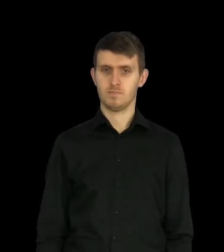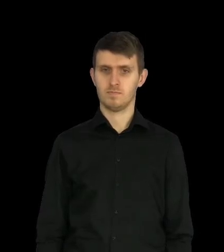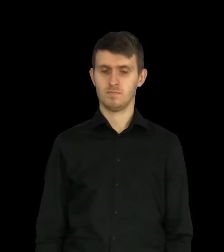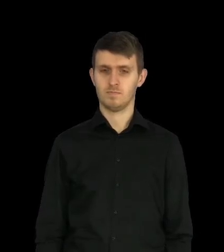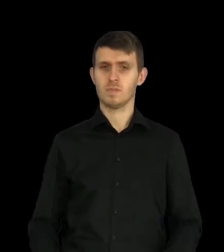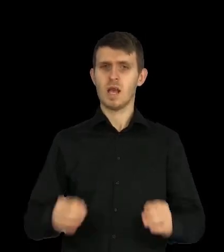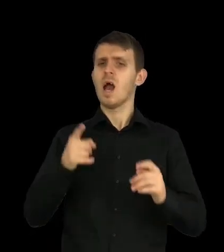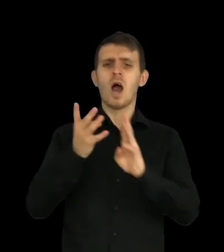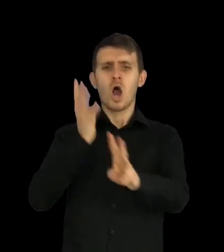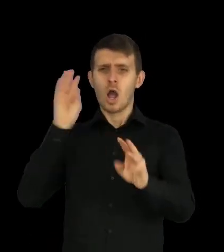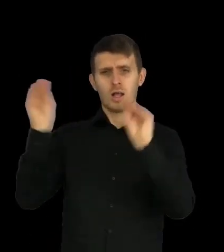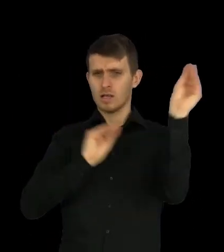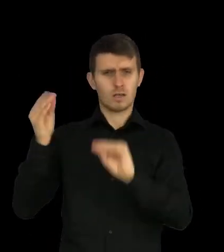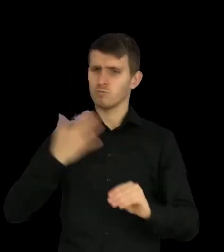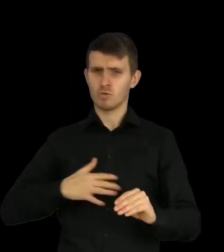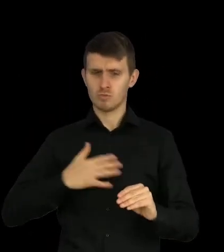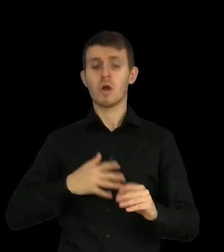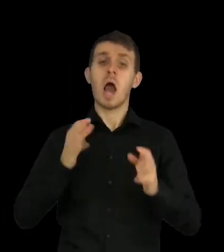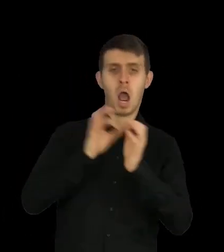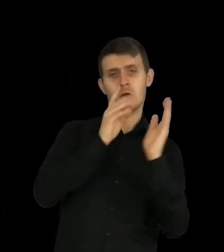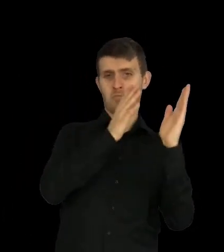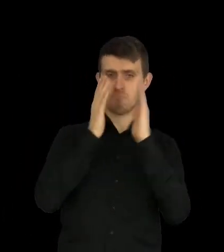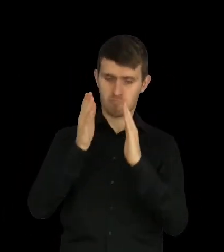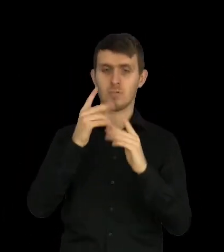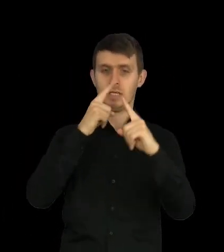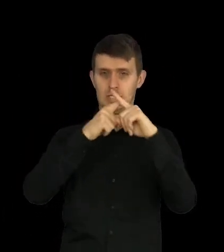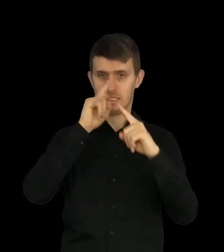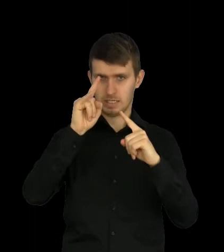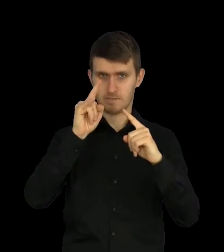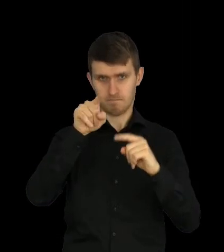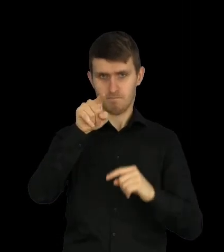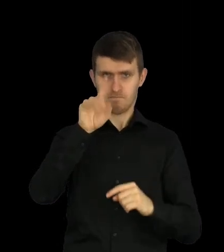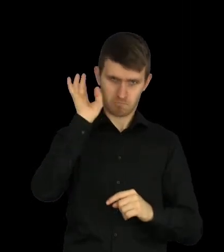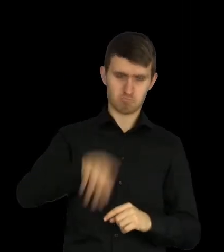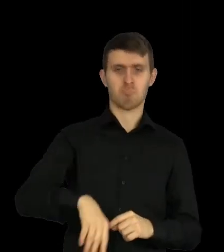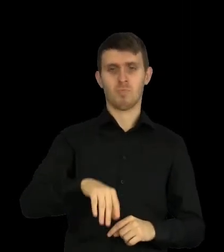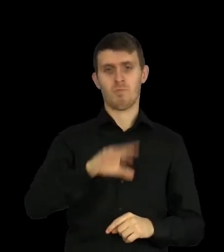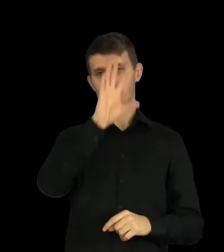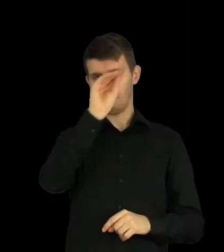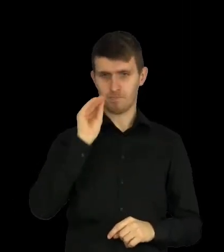Kolejność sortowania może być dowolna, ale skoro następne jest XY, to weźmy je.